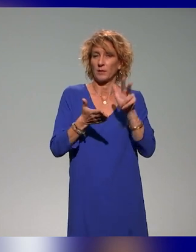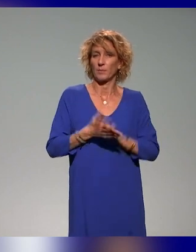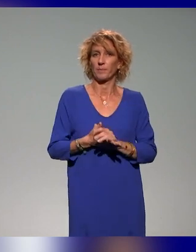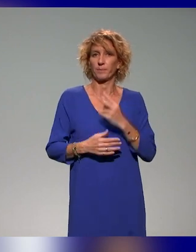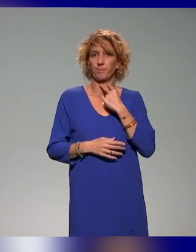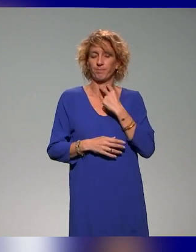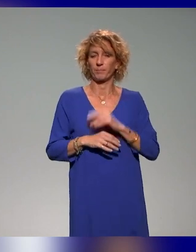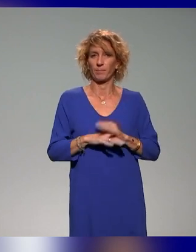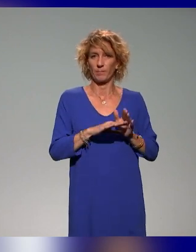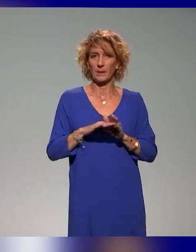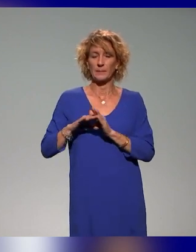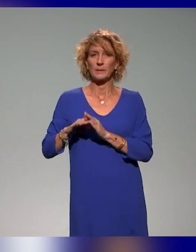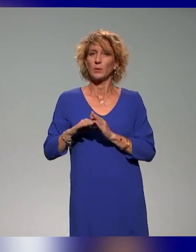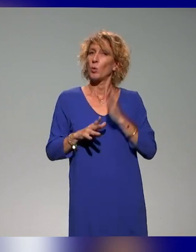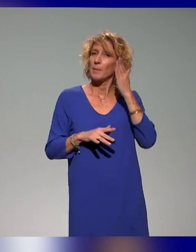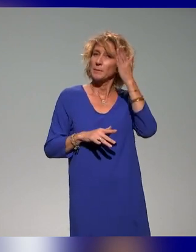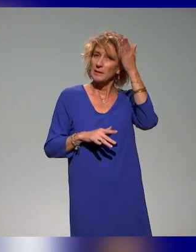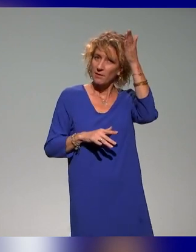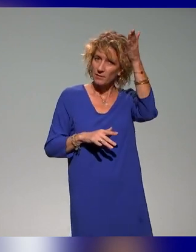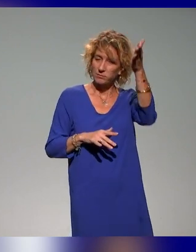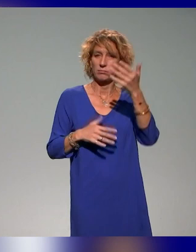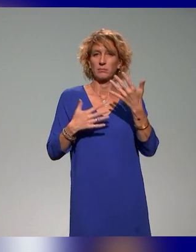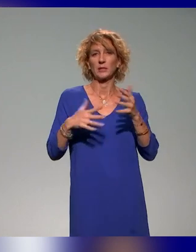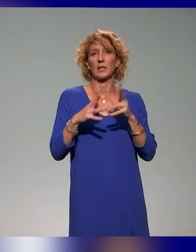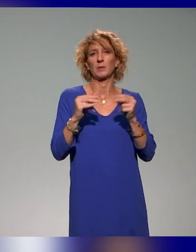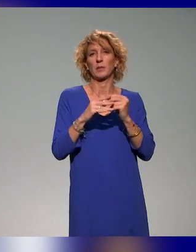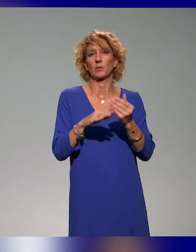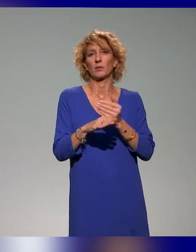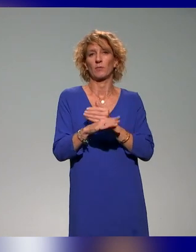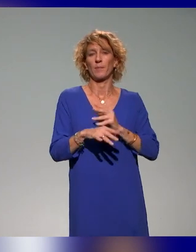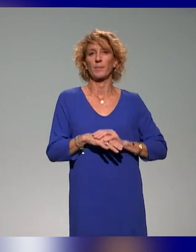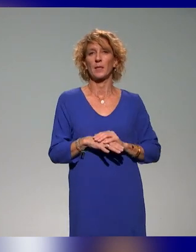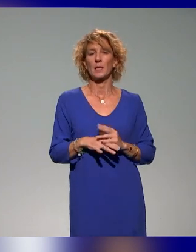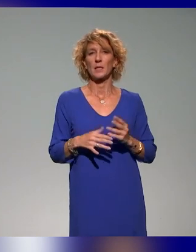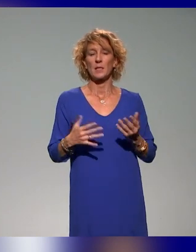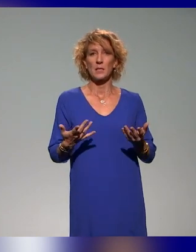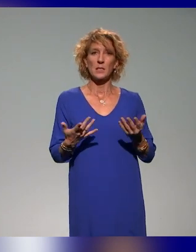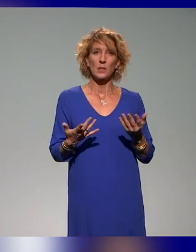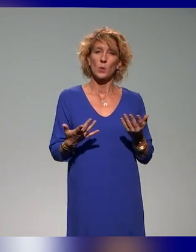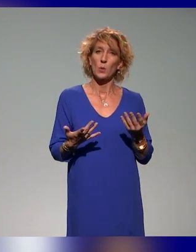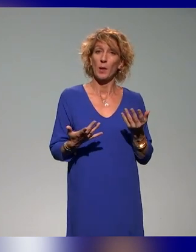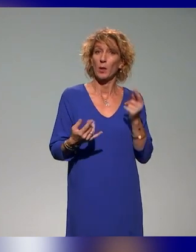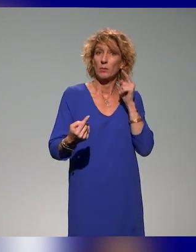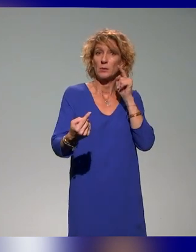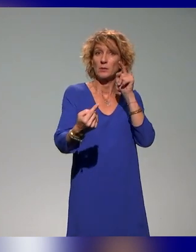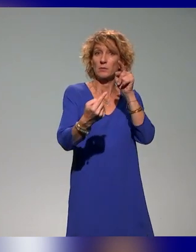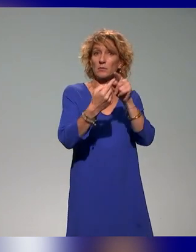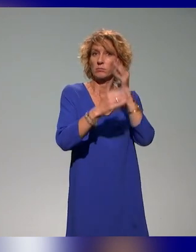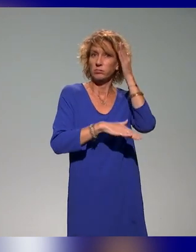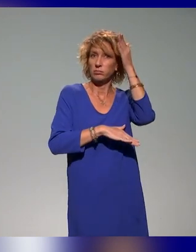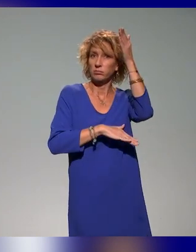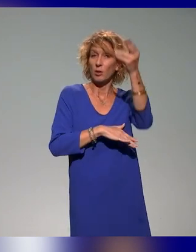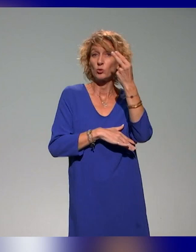Pour les perspectives, je l'ai évoqué sensiblement juste avant, c'est vers une université inclusive. Donc, l'objectif,